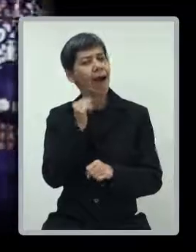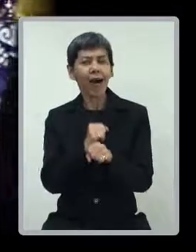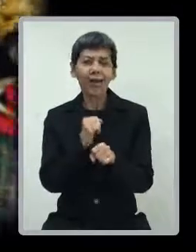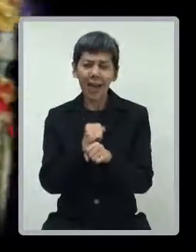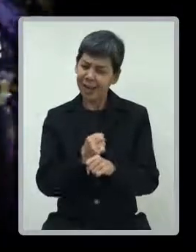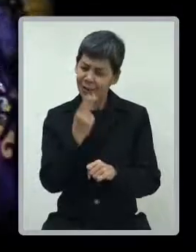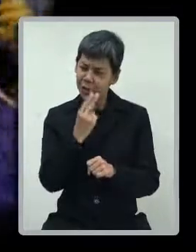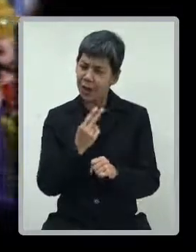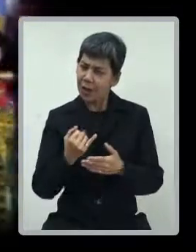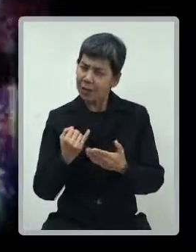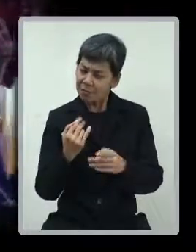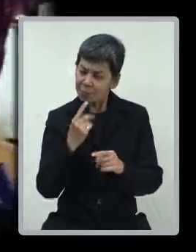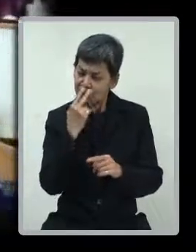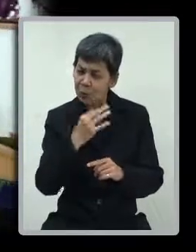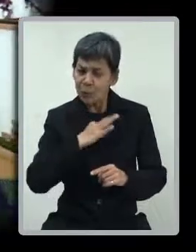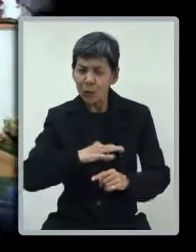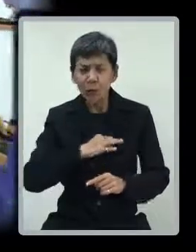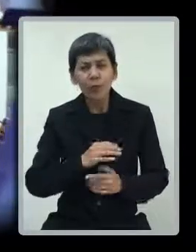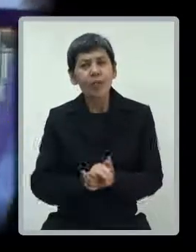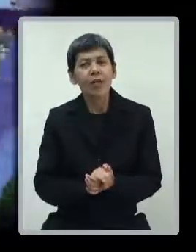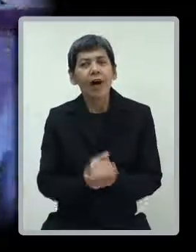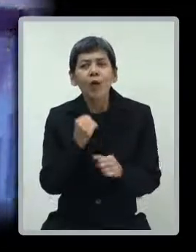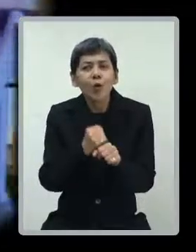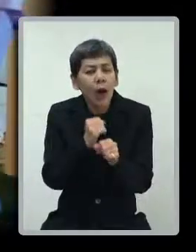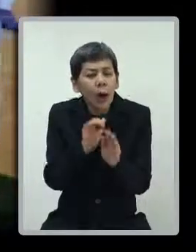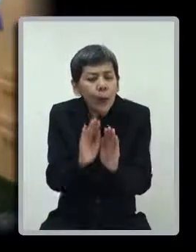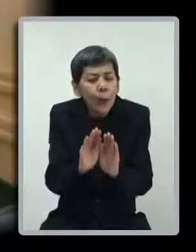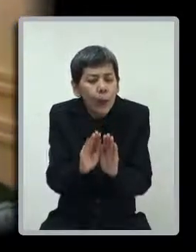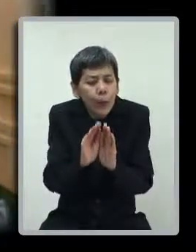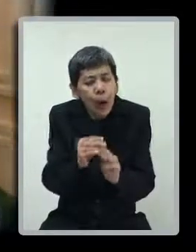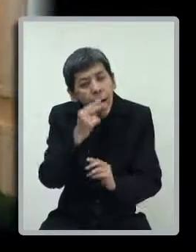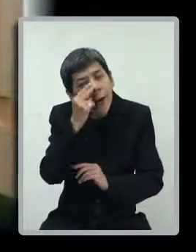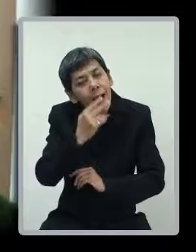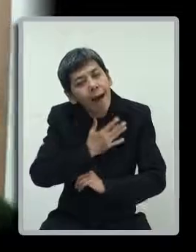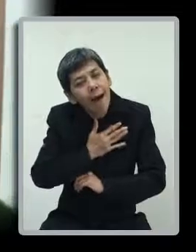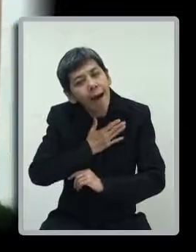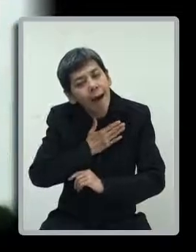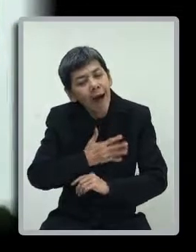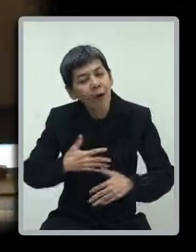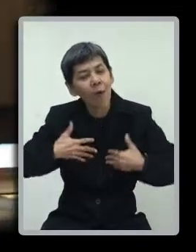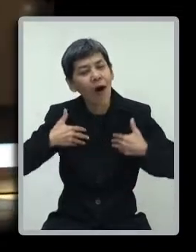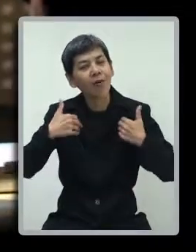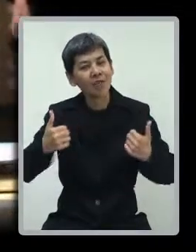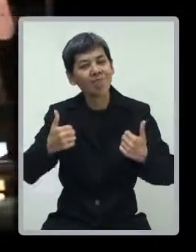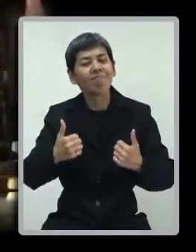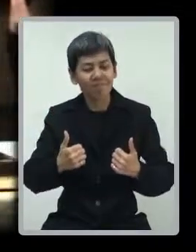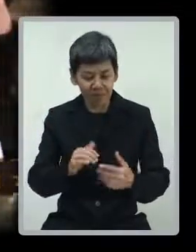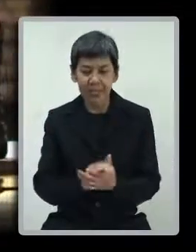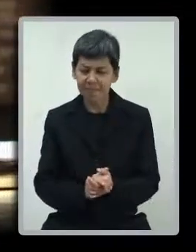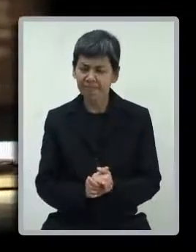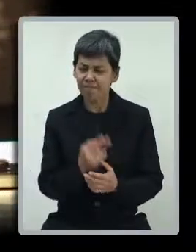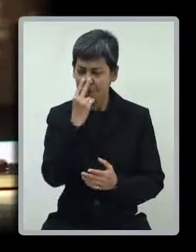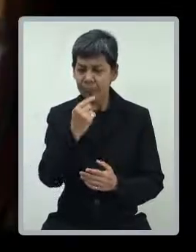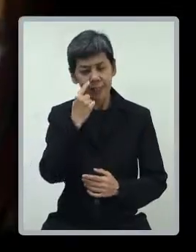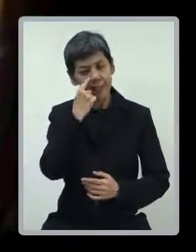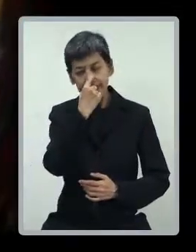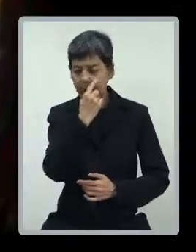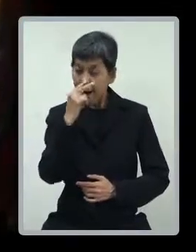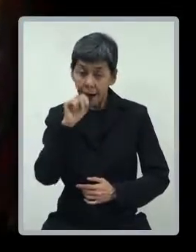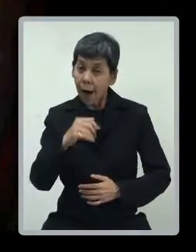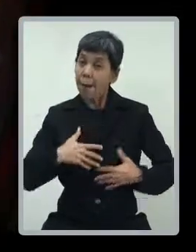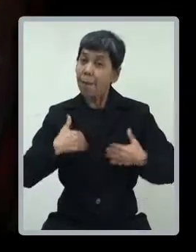วมันเป็นงานอาร์ตนะมันเป็นอาร์ตทอยเป็นของสะสมดูไปแล้วเนี่ยมันก็ได้มีความสุขมันเป็นมูลค่ามี